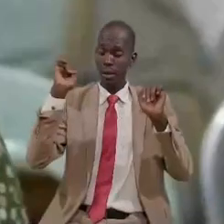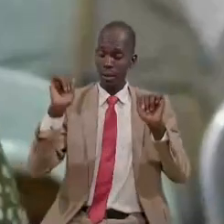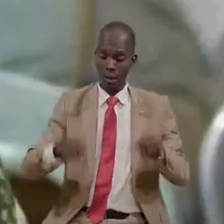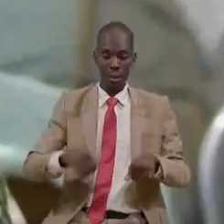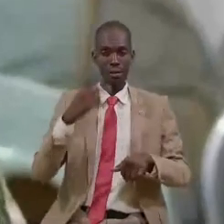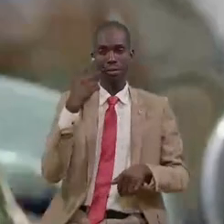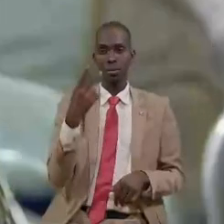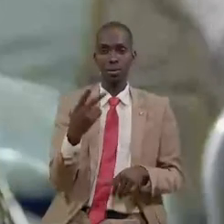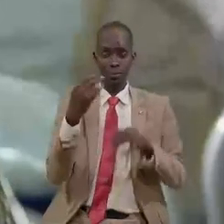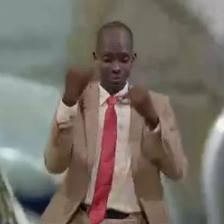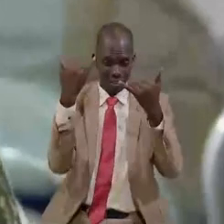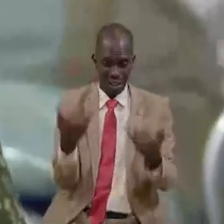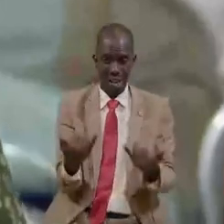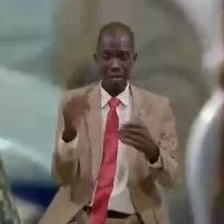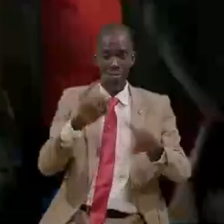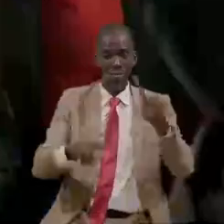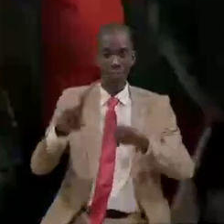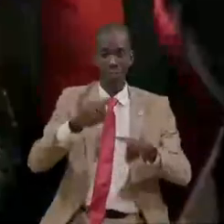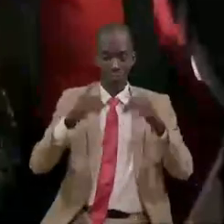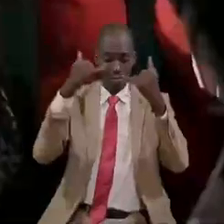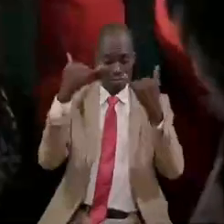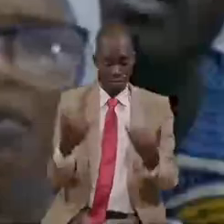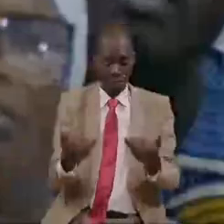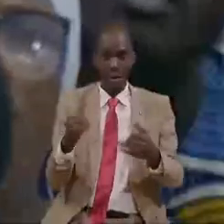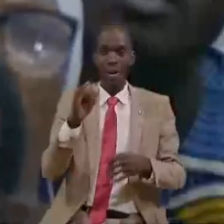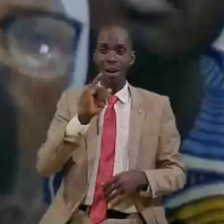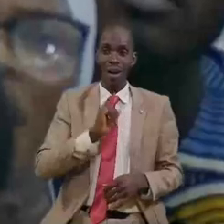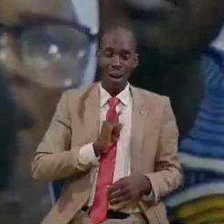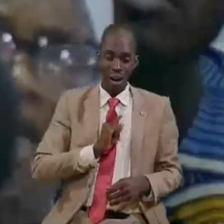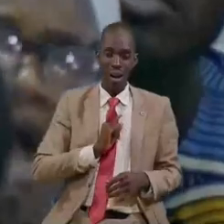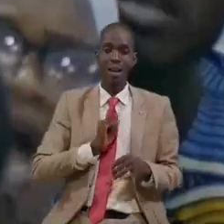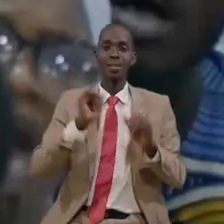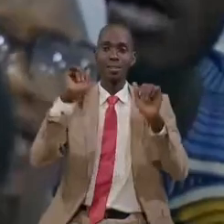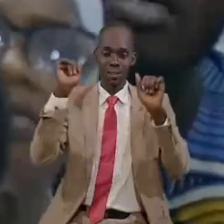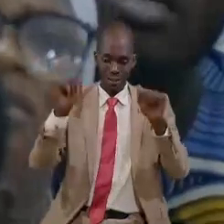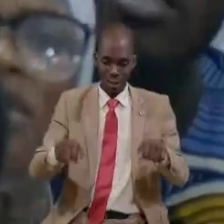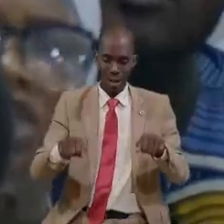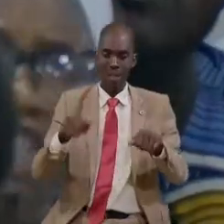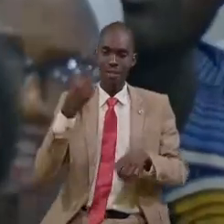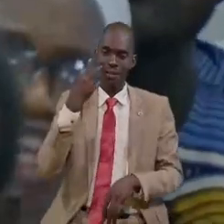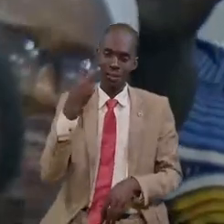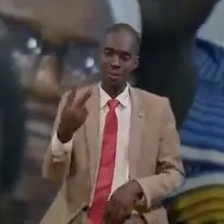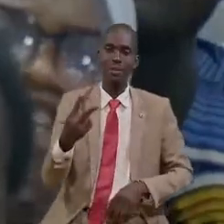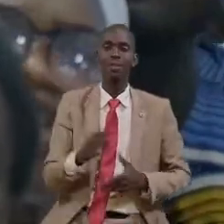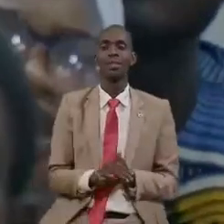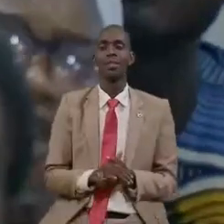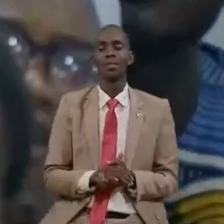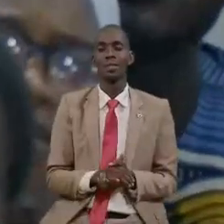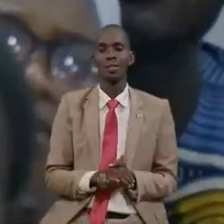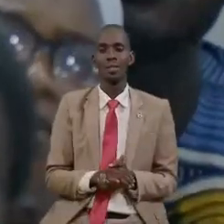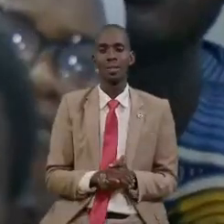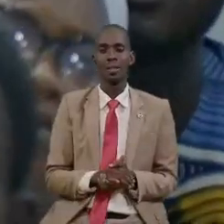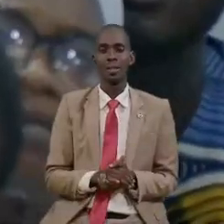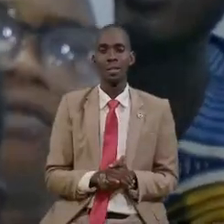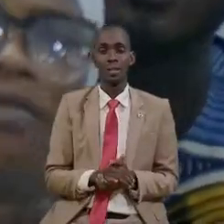Maintenant, moi, je peux voir. Cette